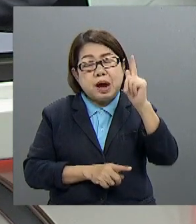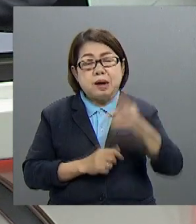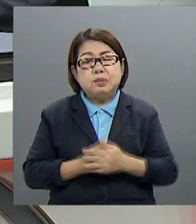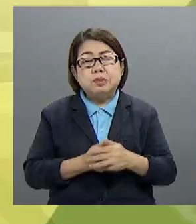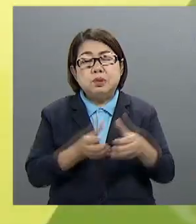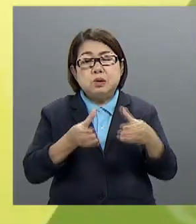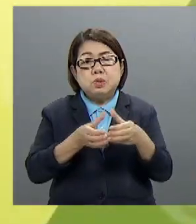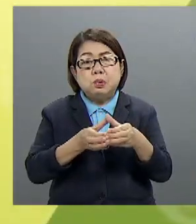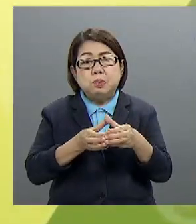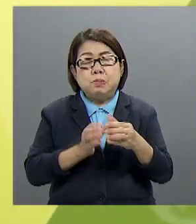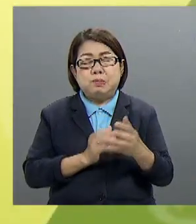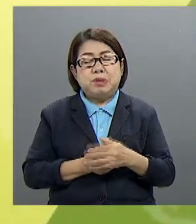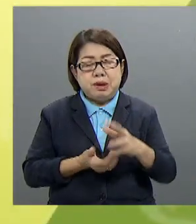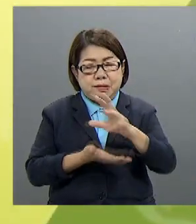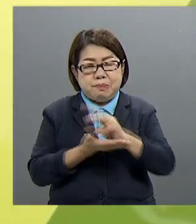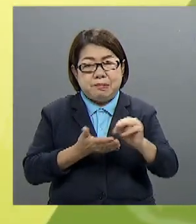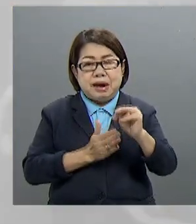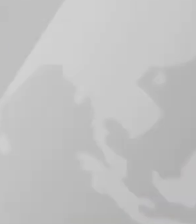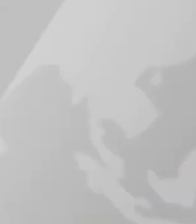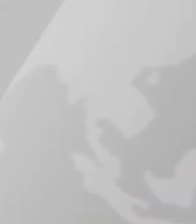สินธุ์ค่ะ